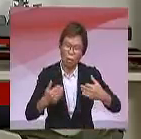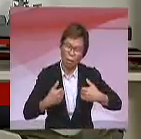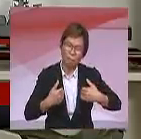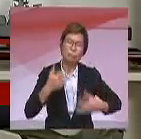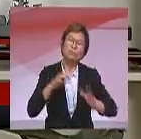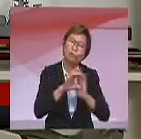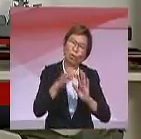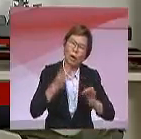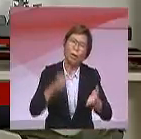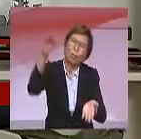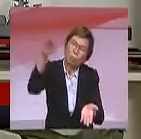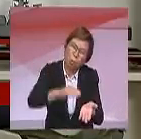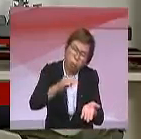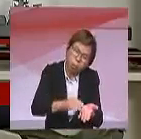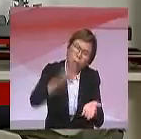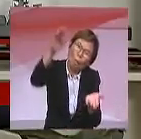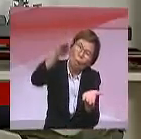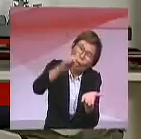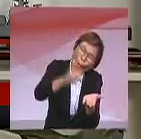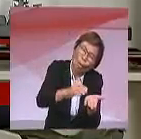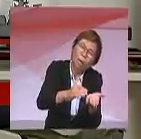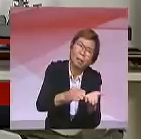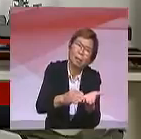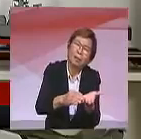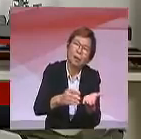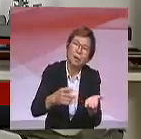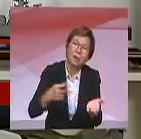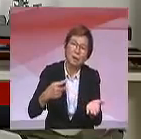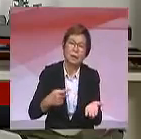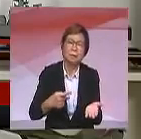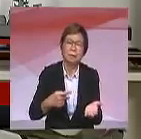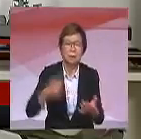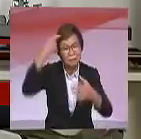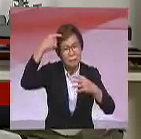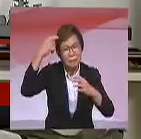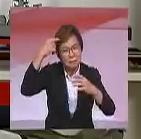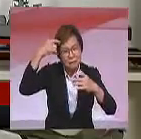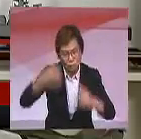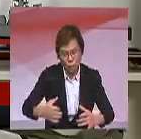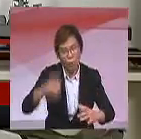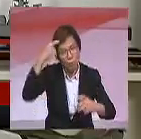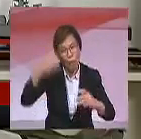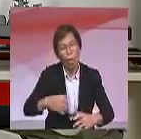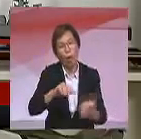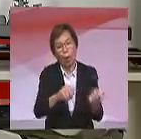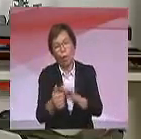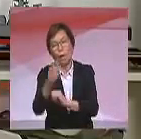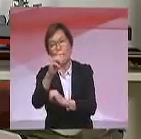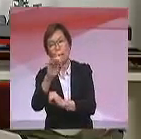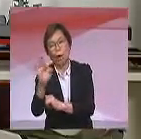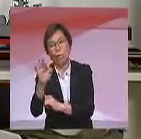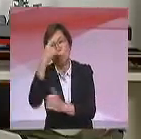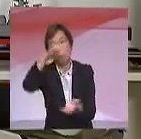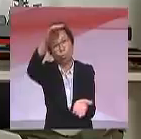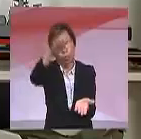sebarang pengurangan dan sebagainya, insyaAllah kita, itu akan ditentukan oleh Kementerian Kewangan dari segi